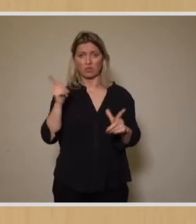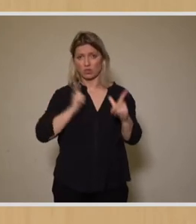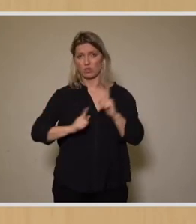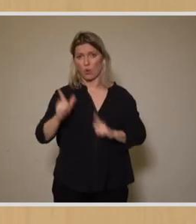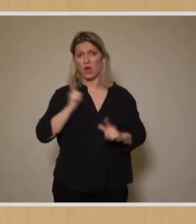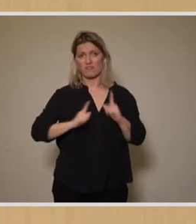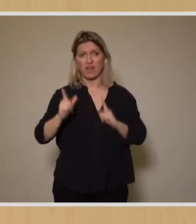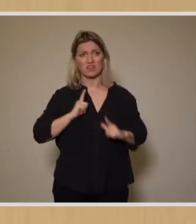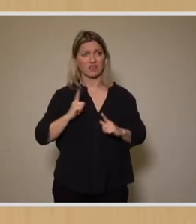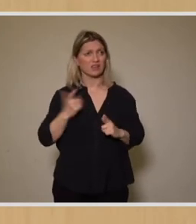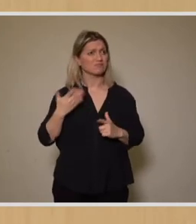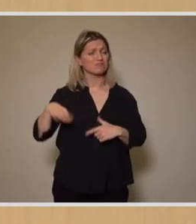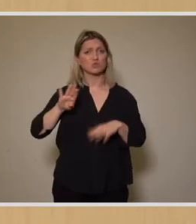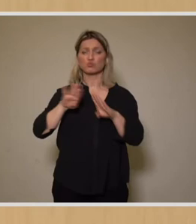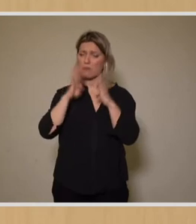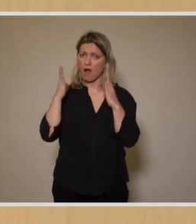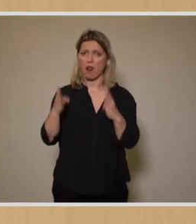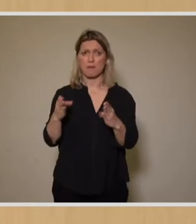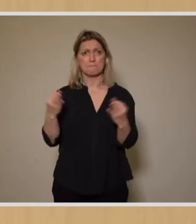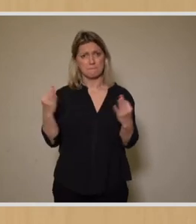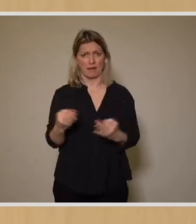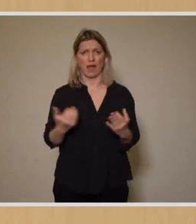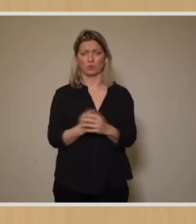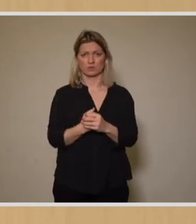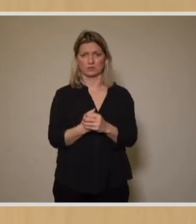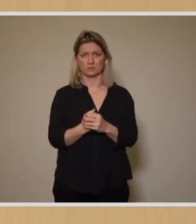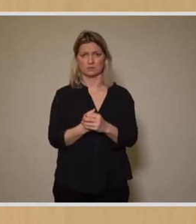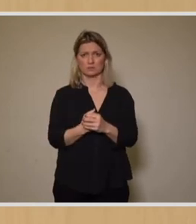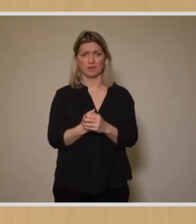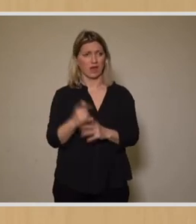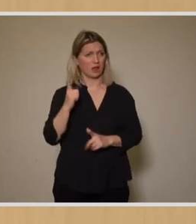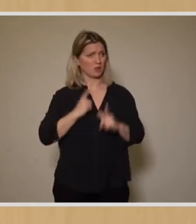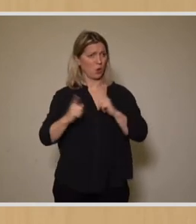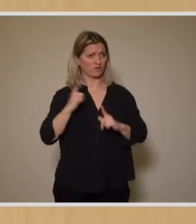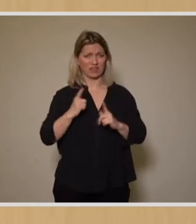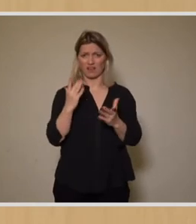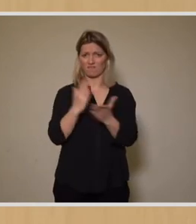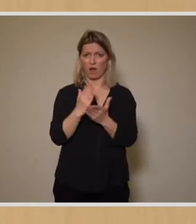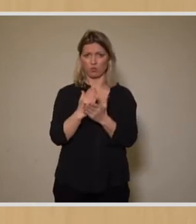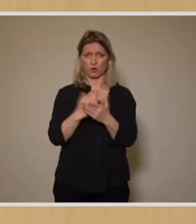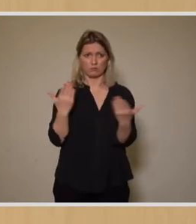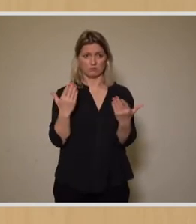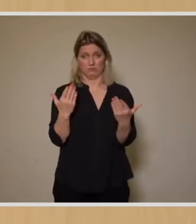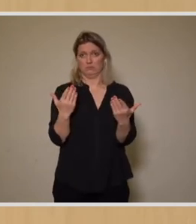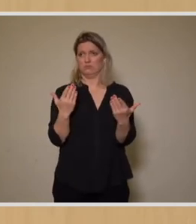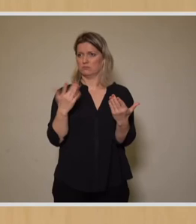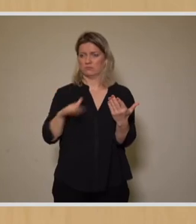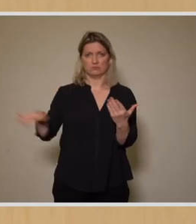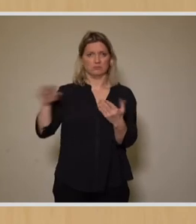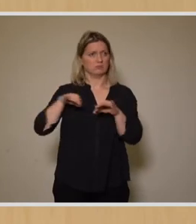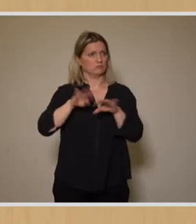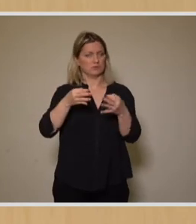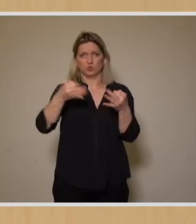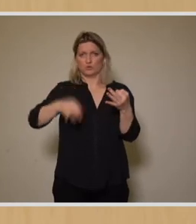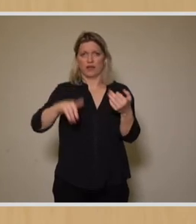entsprechend eine Schwimmhalle errichten. Es ist notwendig, weil ein Defizit